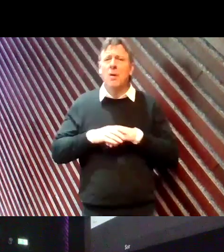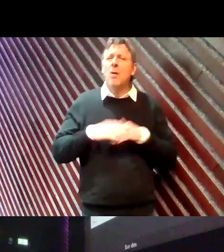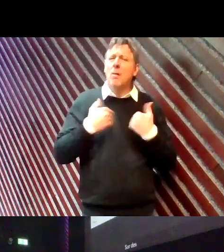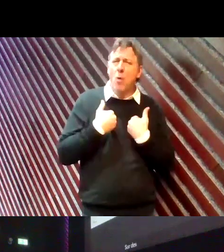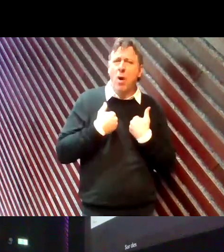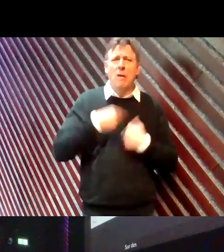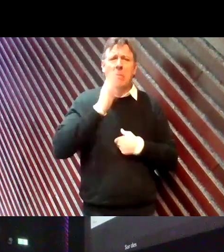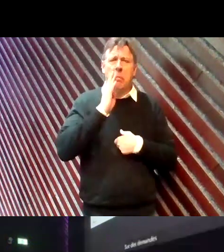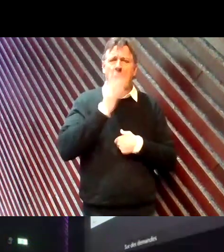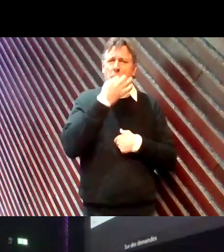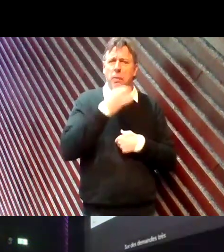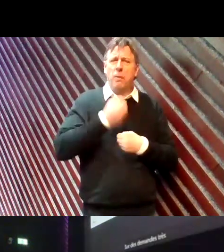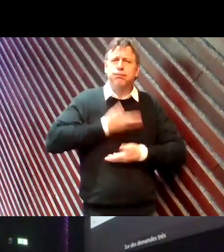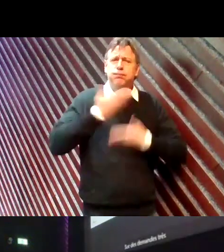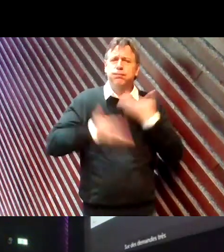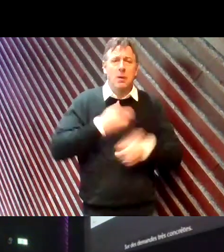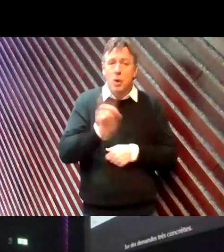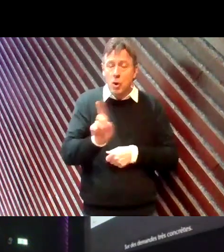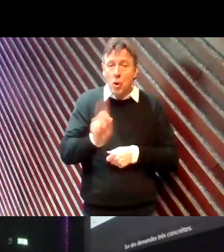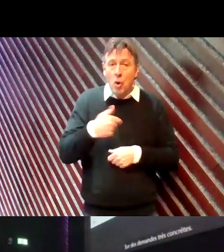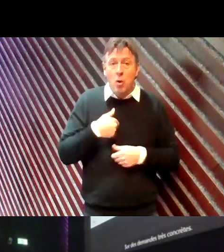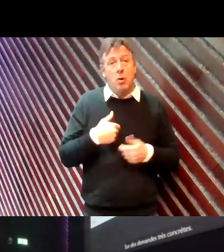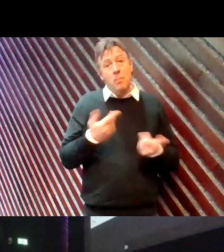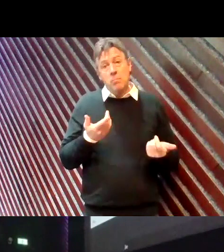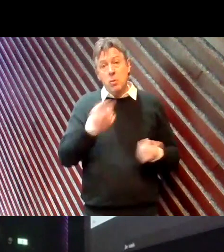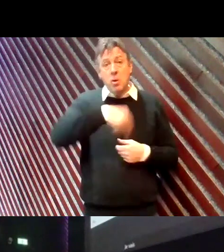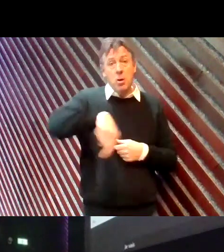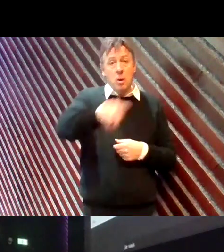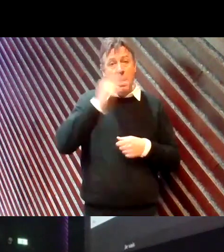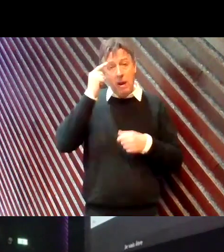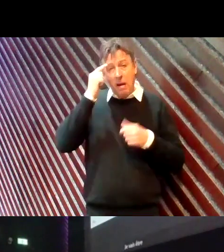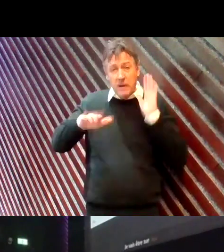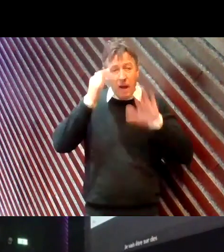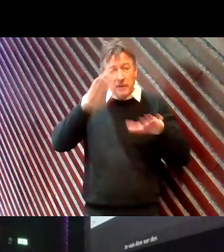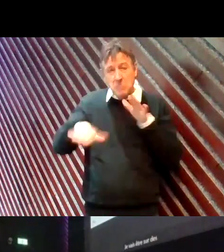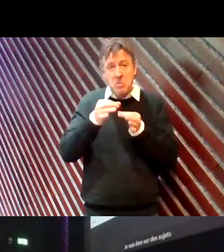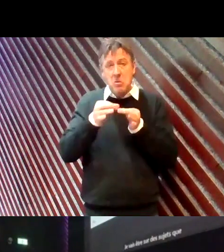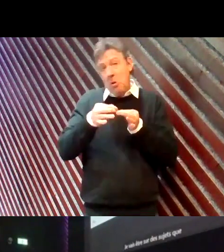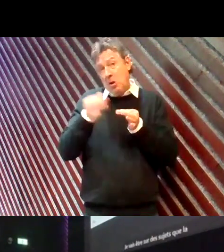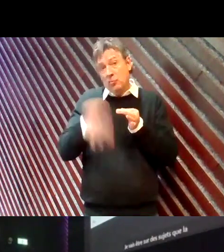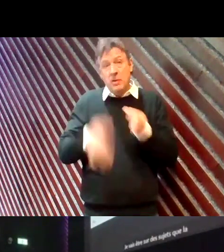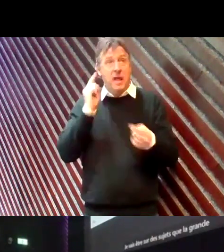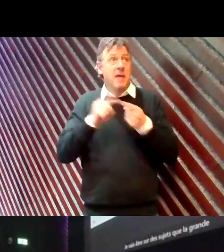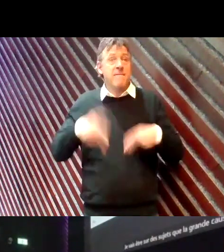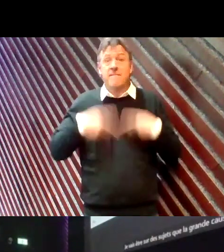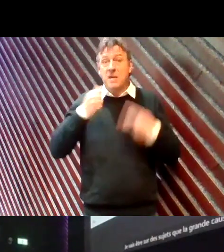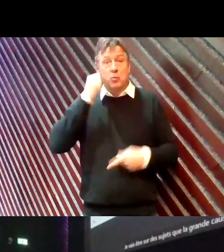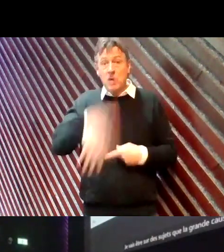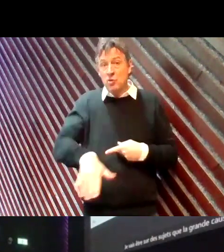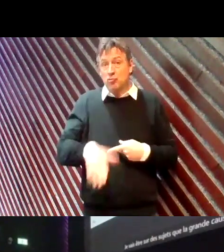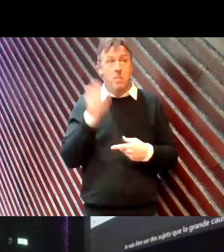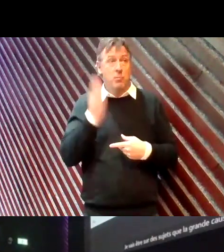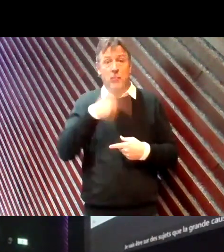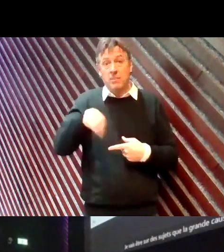sur des sujets, d'ailleurs que la grande cause a révélé, des citoyens, qui sont des sujets du quotidien. Juste vous dire que nous, au